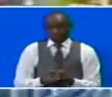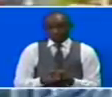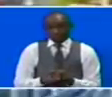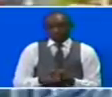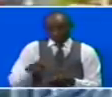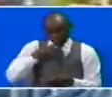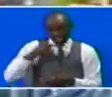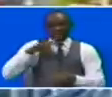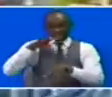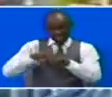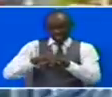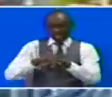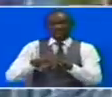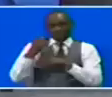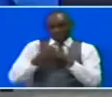Tumenasa nchi.